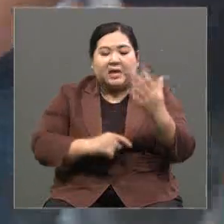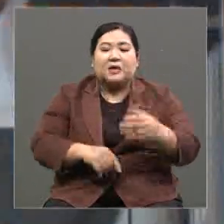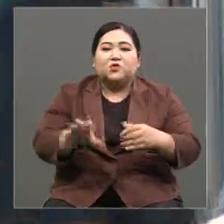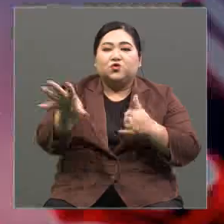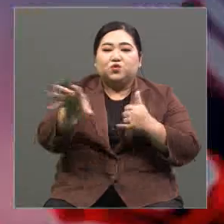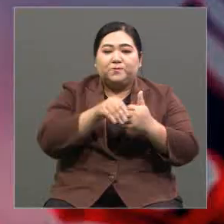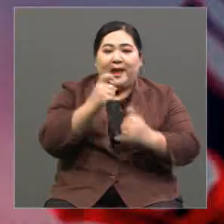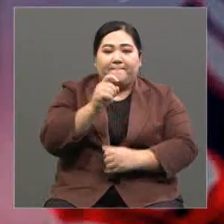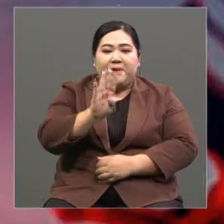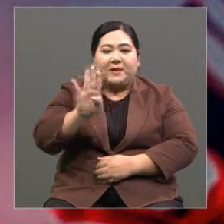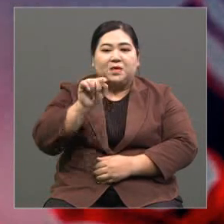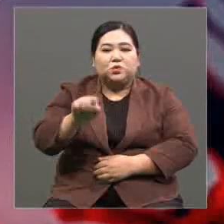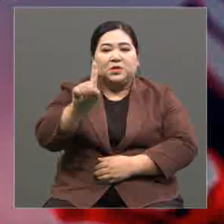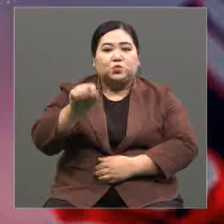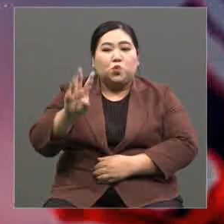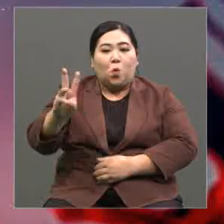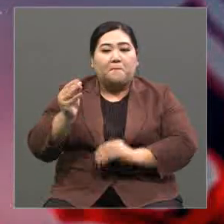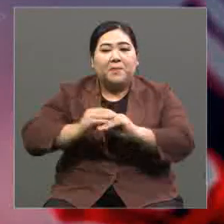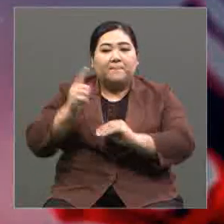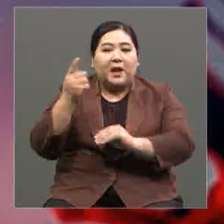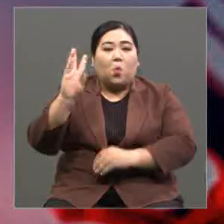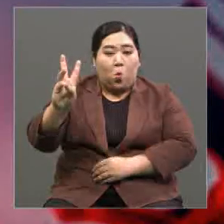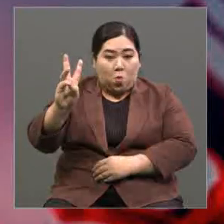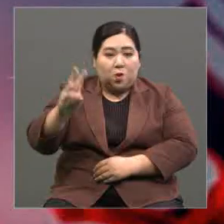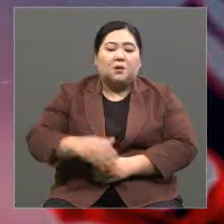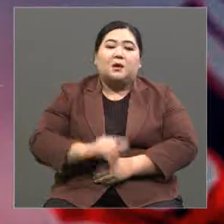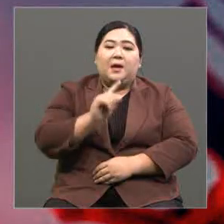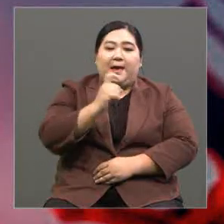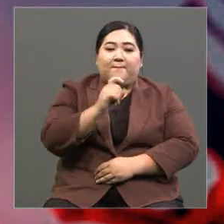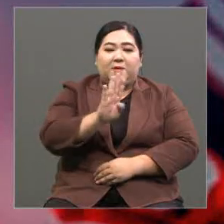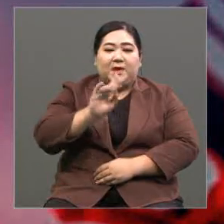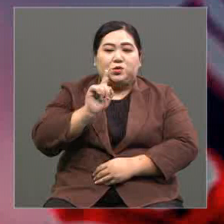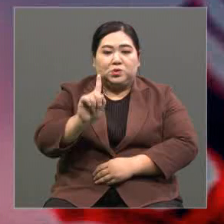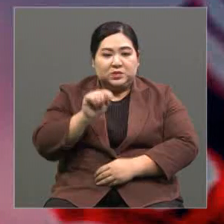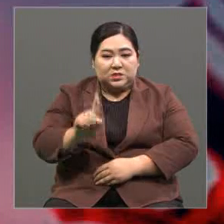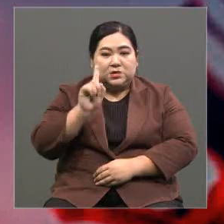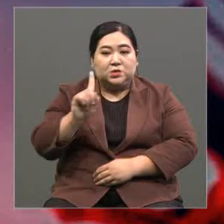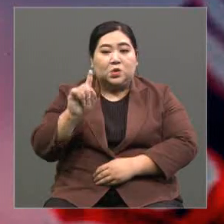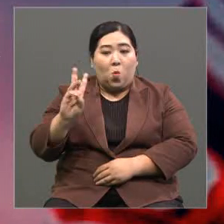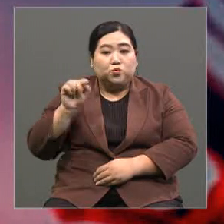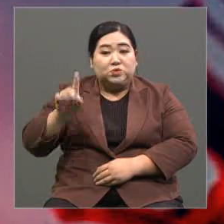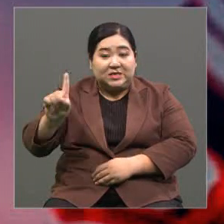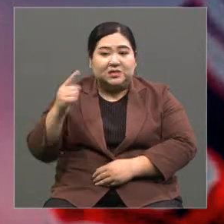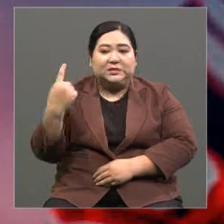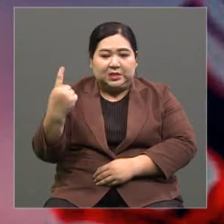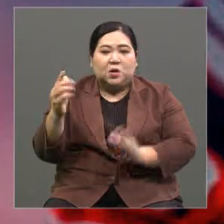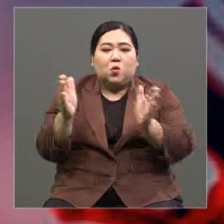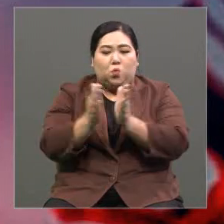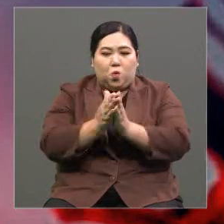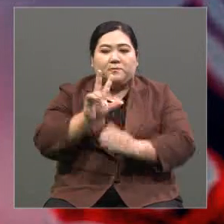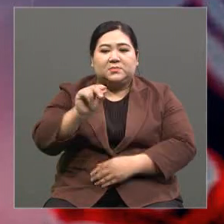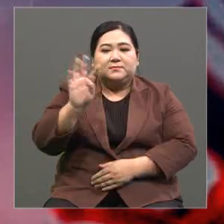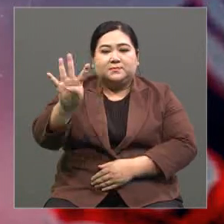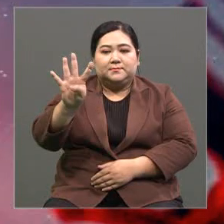1.16เพิ่มอีก 6คนและก็xbb.1.16.1อีก 1คนรวมแล้วเป็น